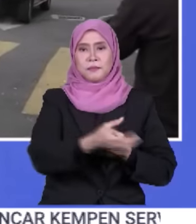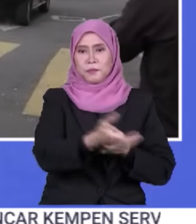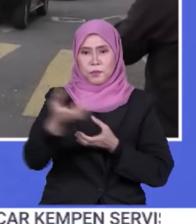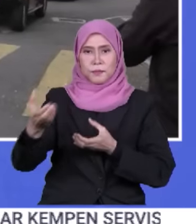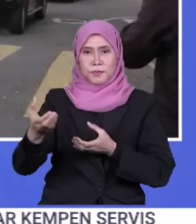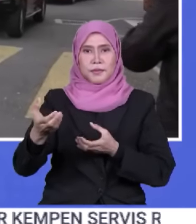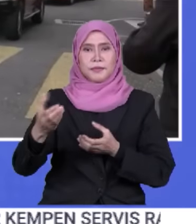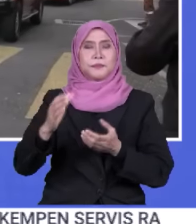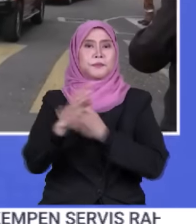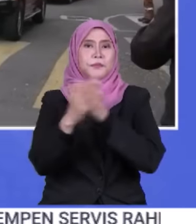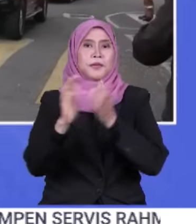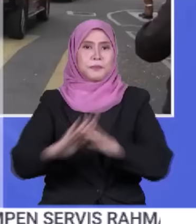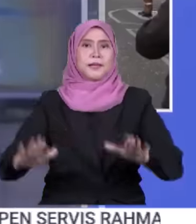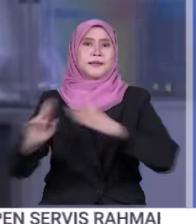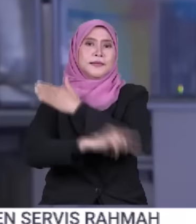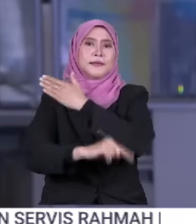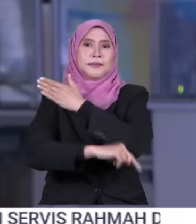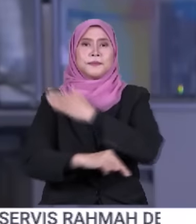Negeri.